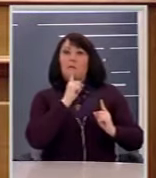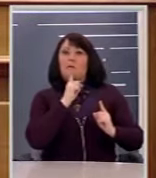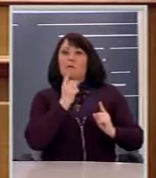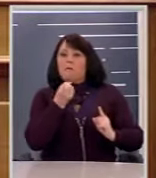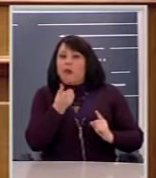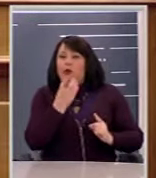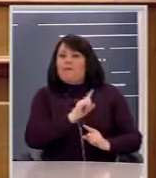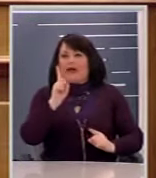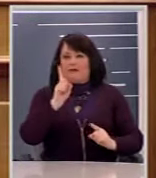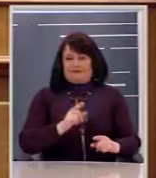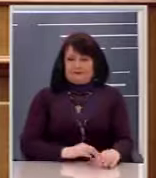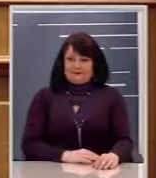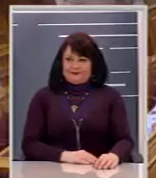μύτη.